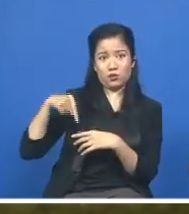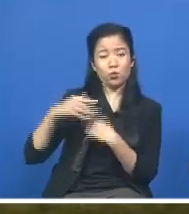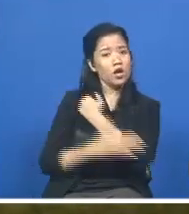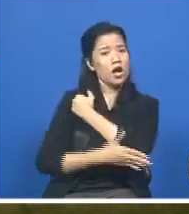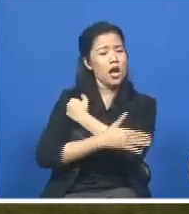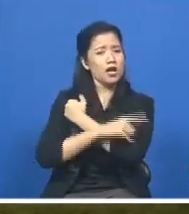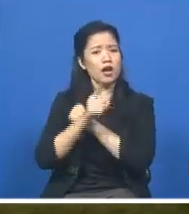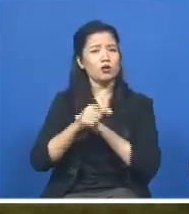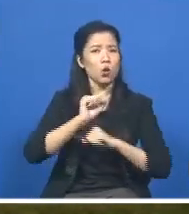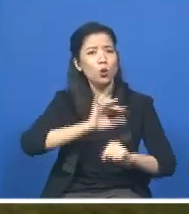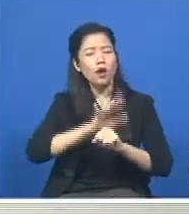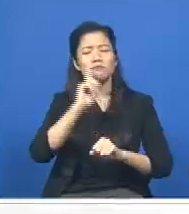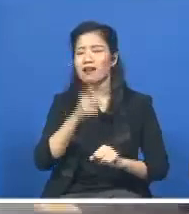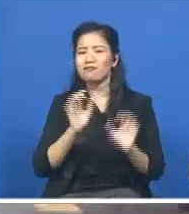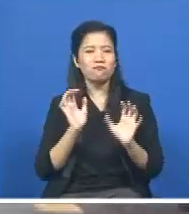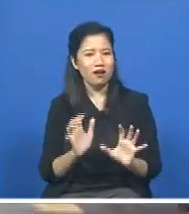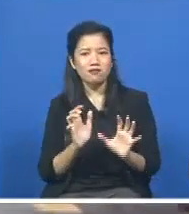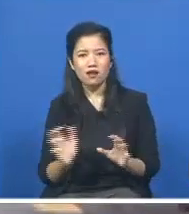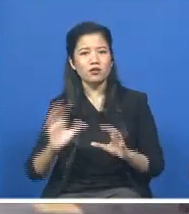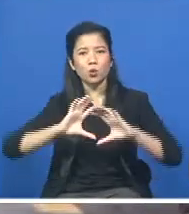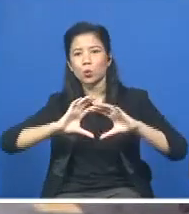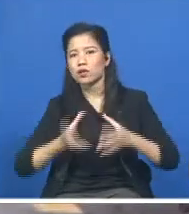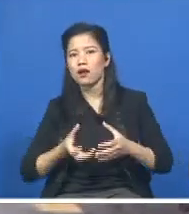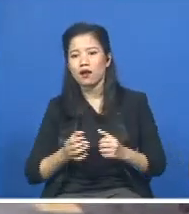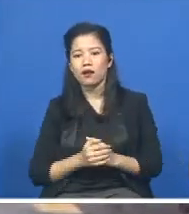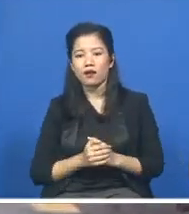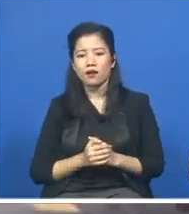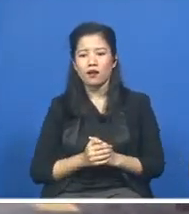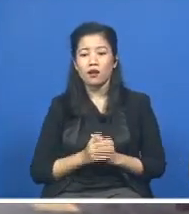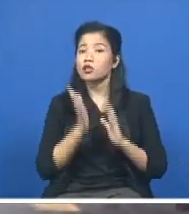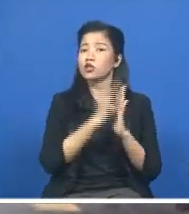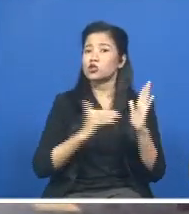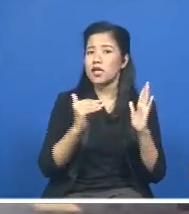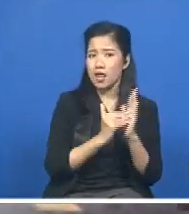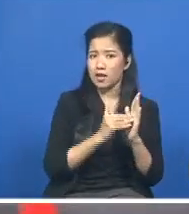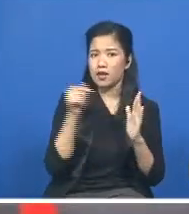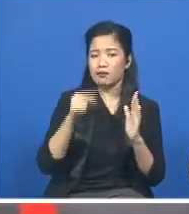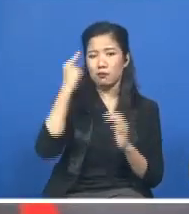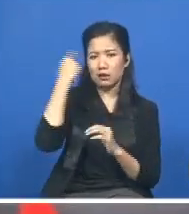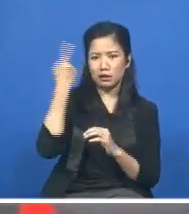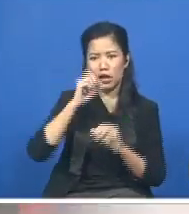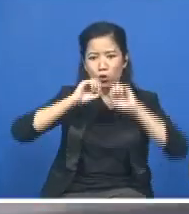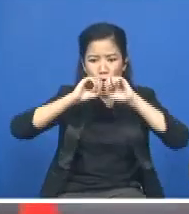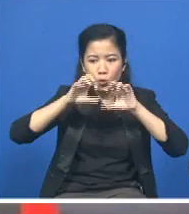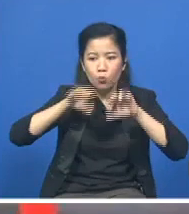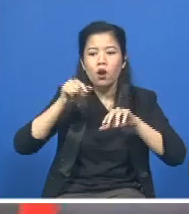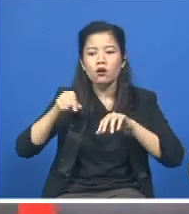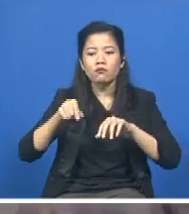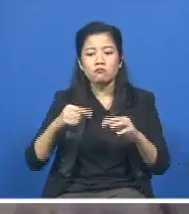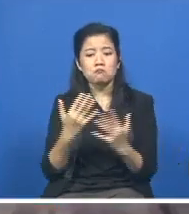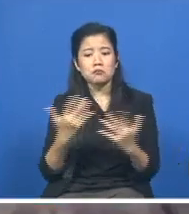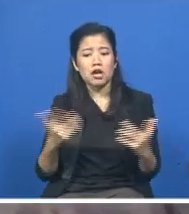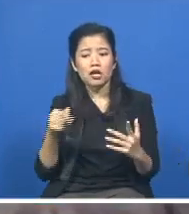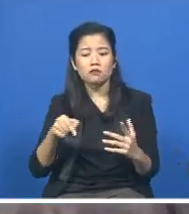kasus tertinggi di dunia. Di New Zealand, baru saja pemerintahnya mengumumkan negaranya bebas COVID-19 selama